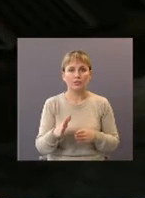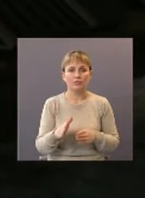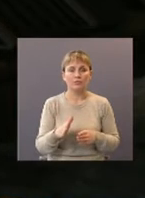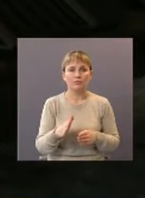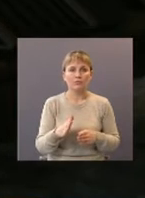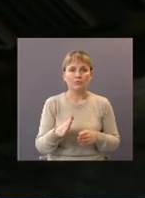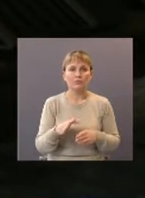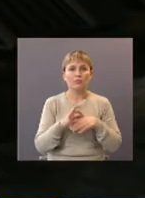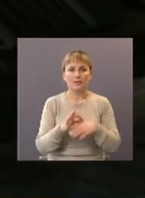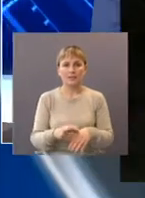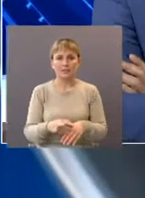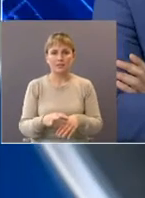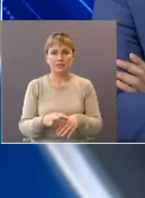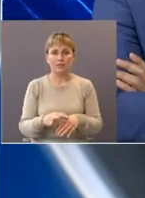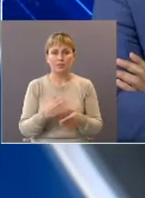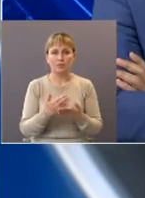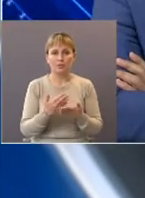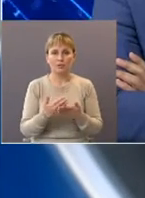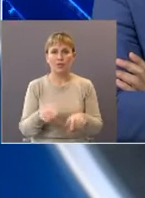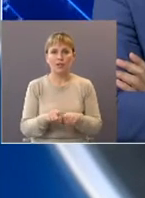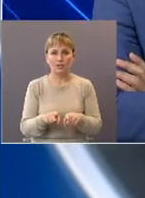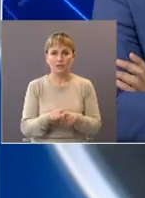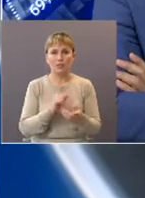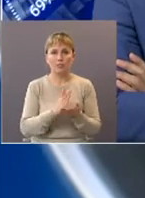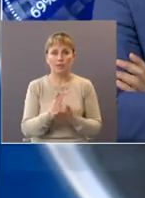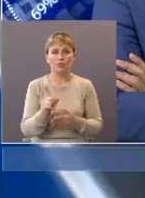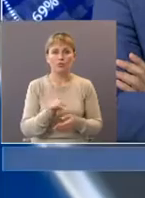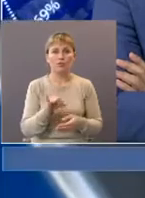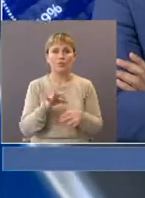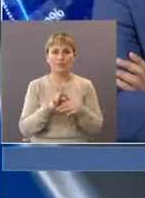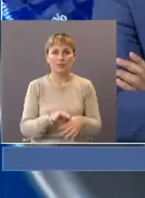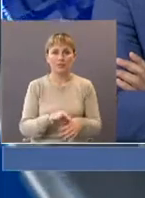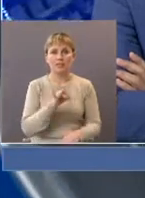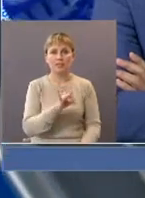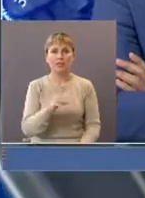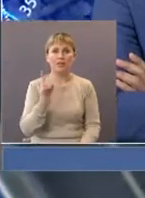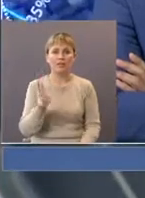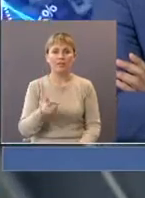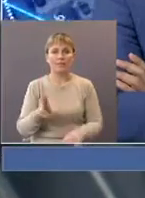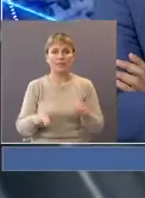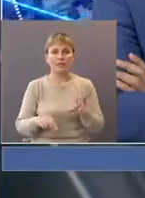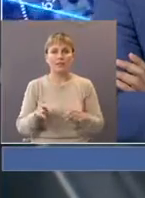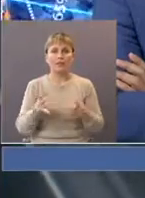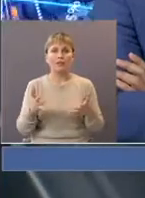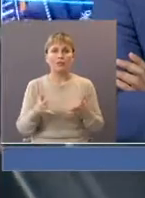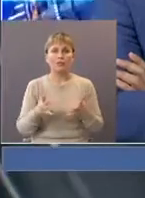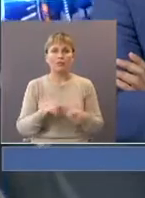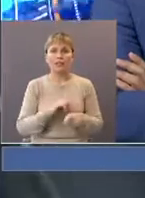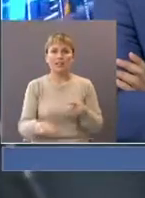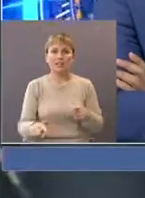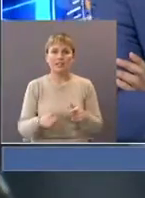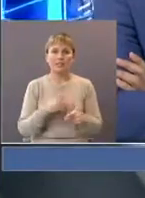обречен проводить примерно ту же политику, что и проводил Каримов. Так что надеяться на какое-то резкое,